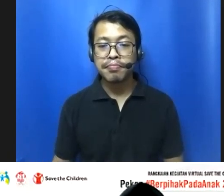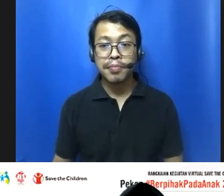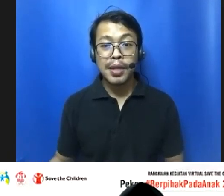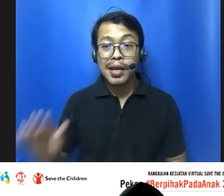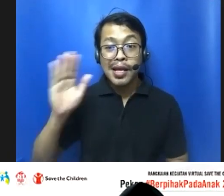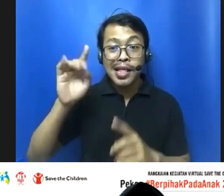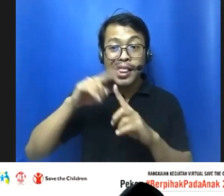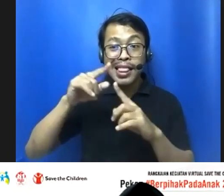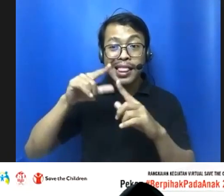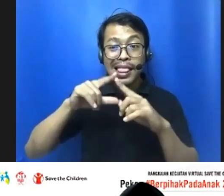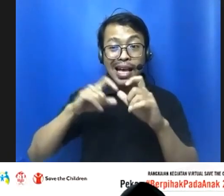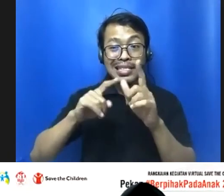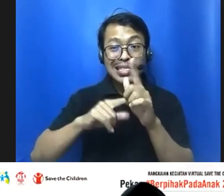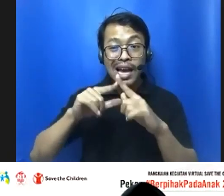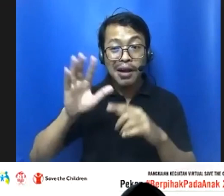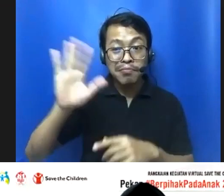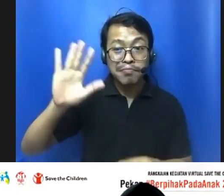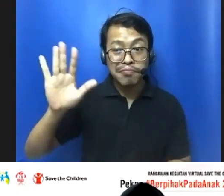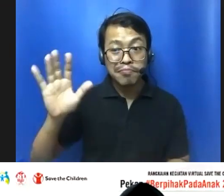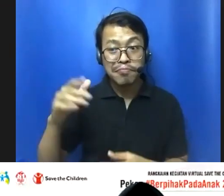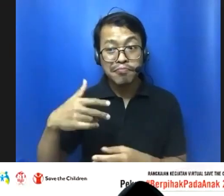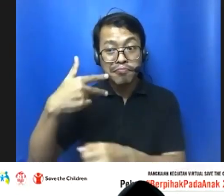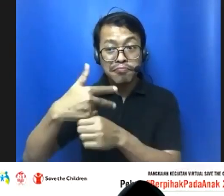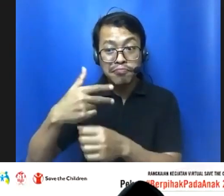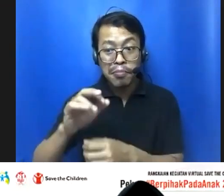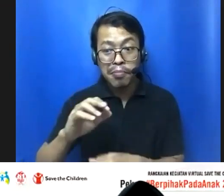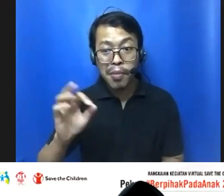Sudah ada Tasya? Belum ya?